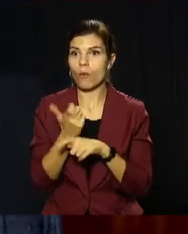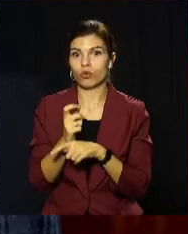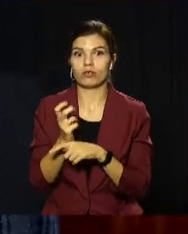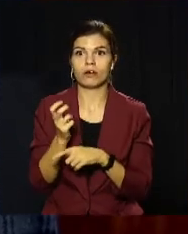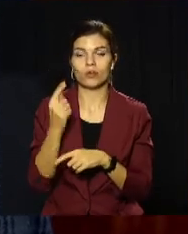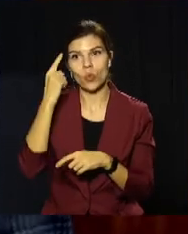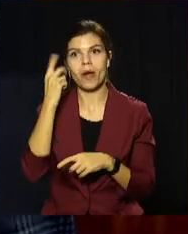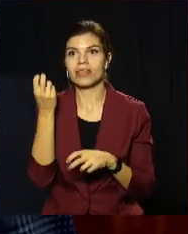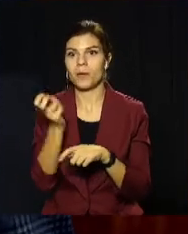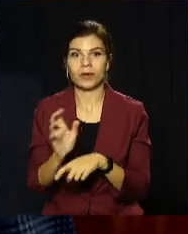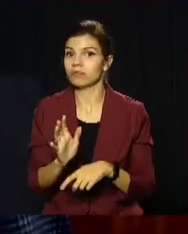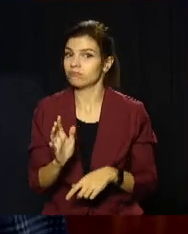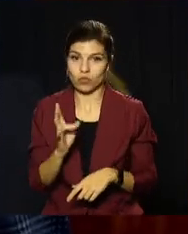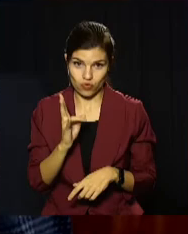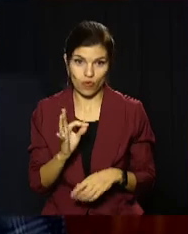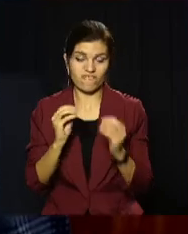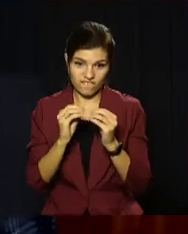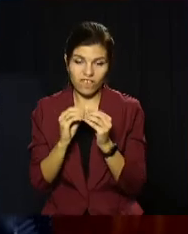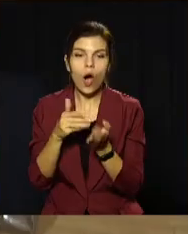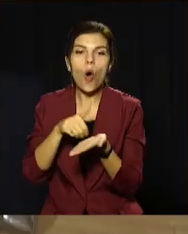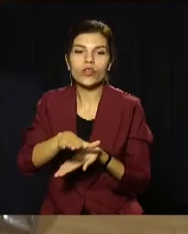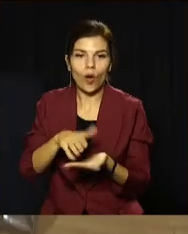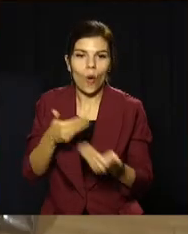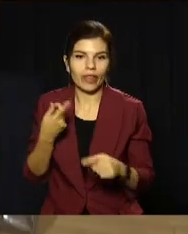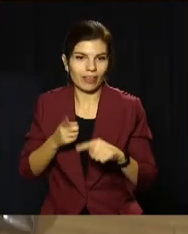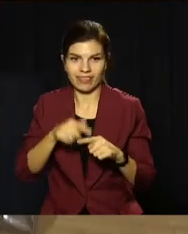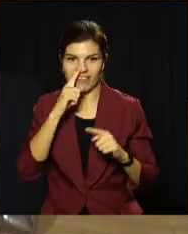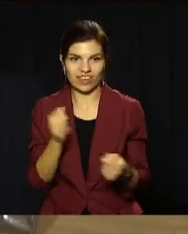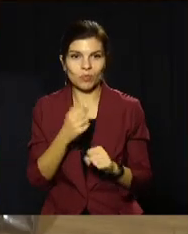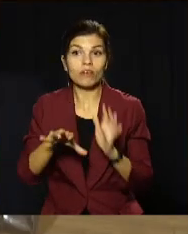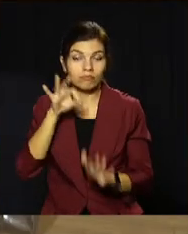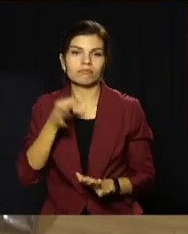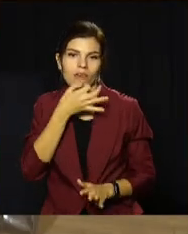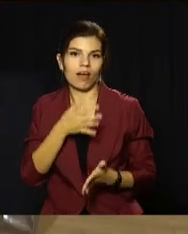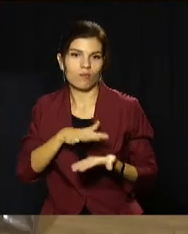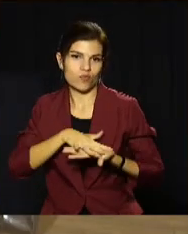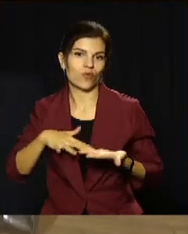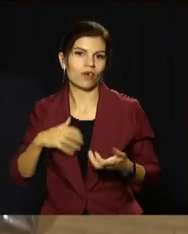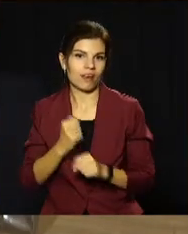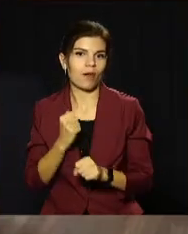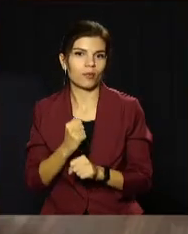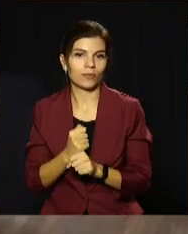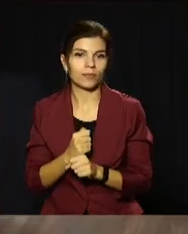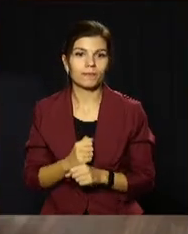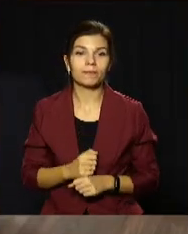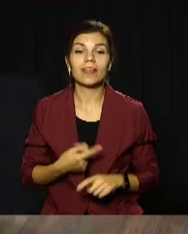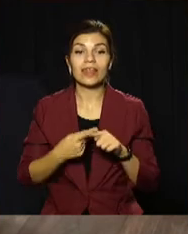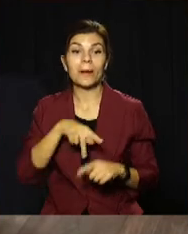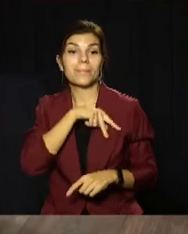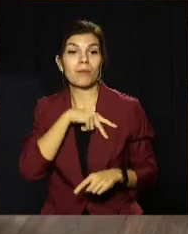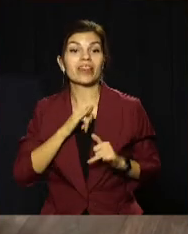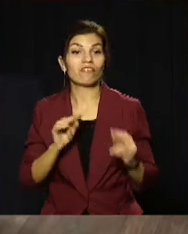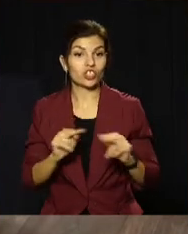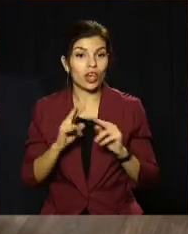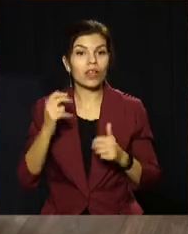вчитель до класу. Ти розумієш, ти це обрав і від цього відмовитись неможливо. Global Teacher Prize Ukraine – щорічна національна премія для вчителів.